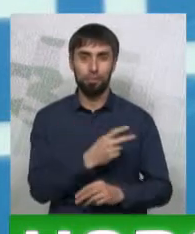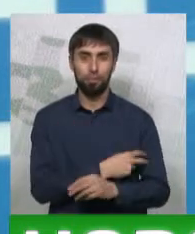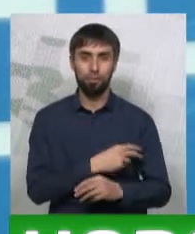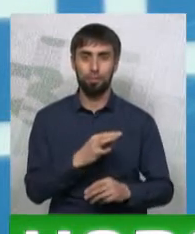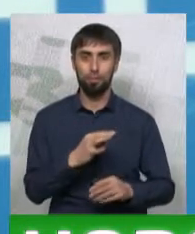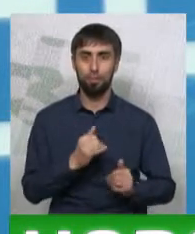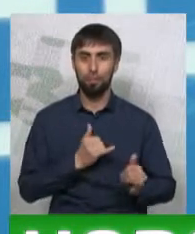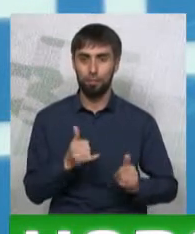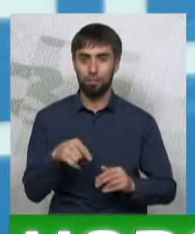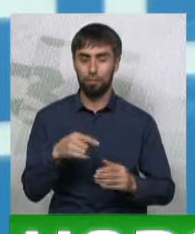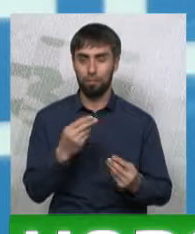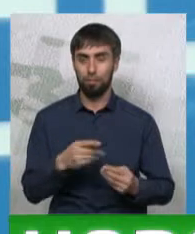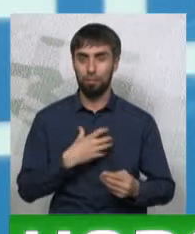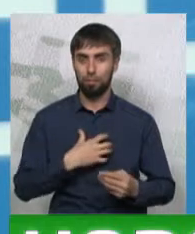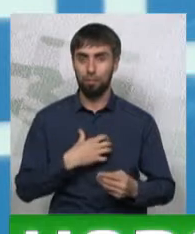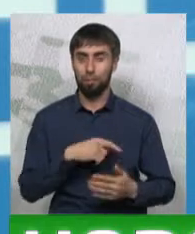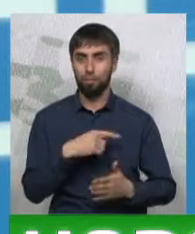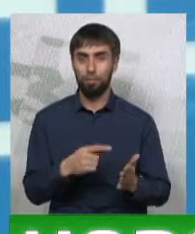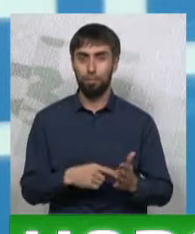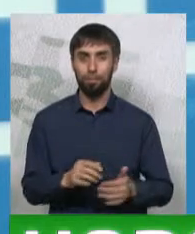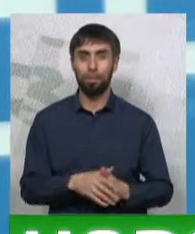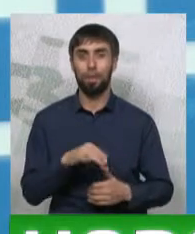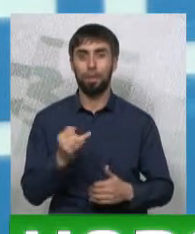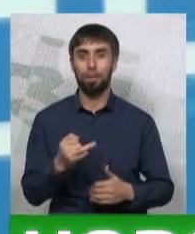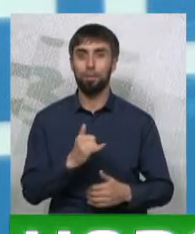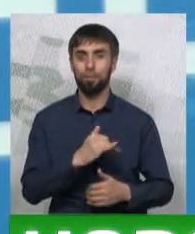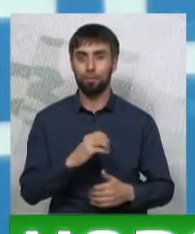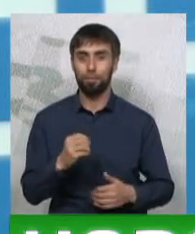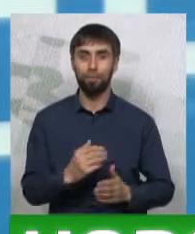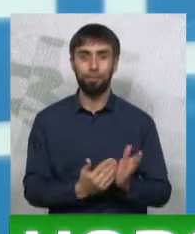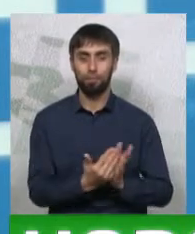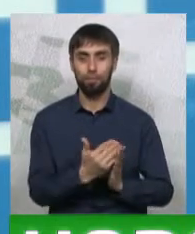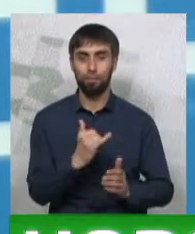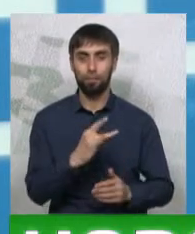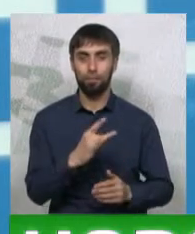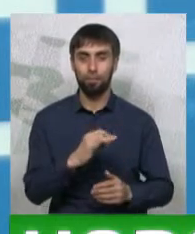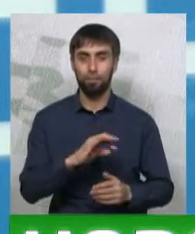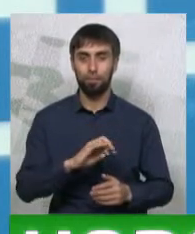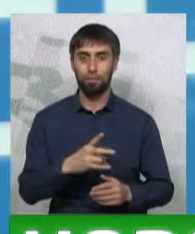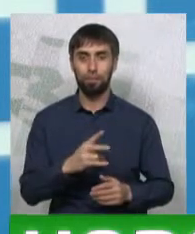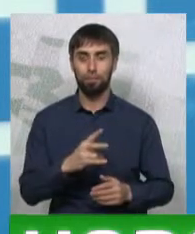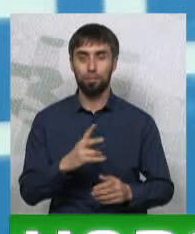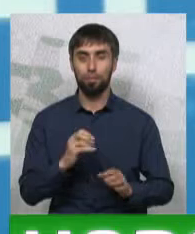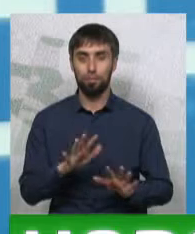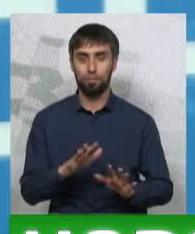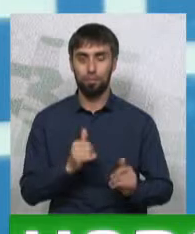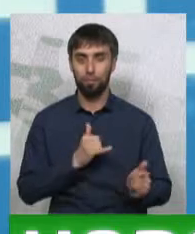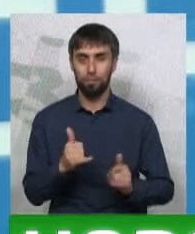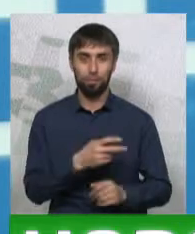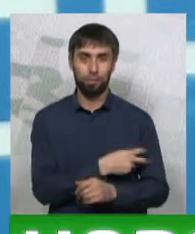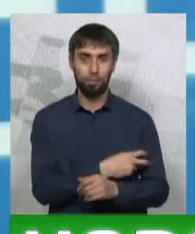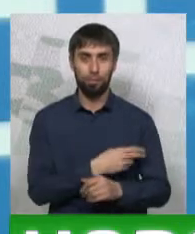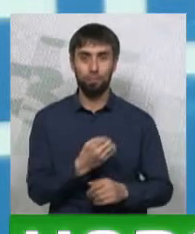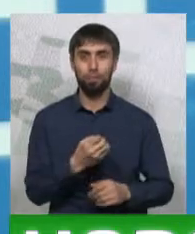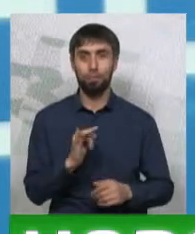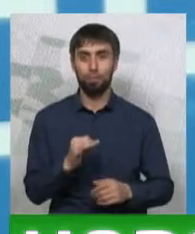нашей республике. Это немаловажный вопрос. И уже повысить уровень не только обслуживания медицинского, а